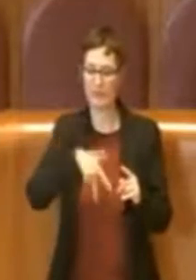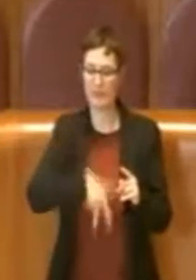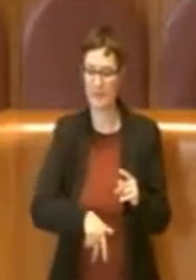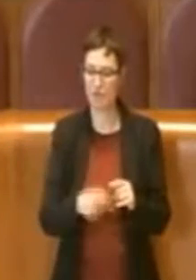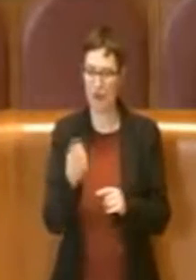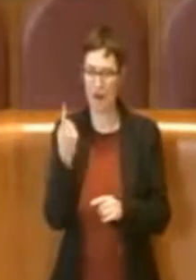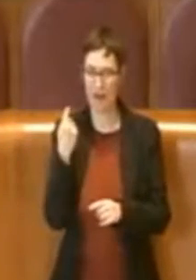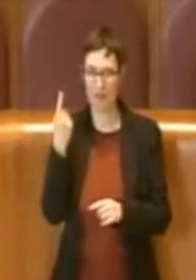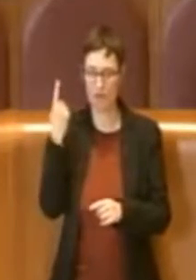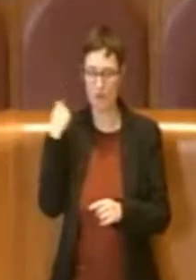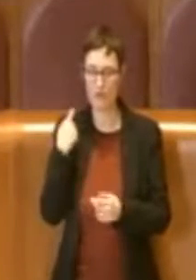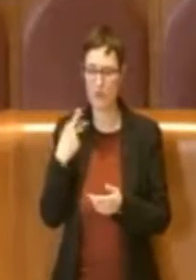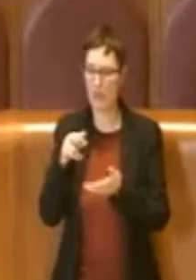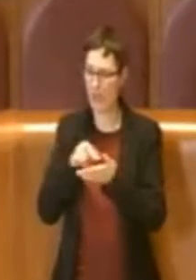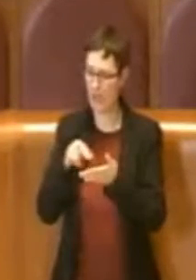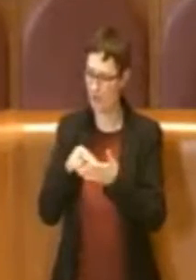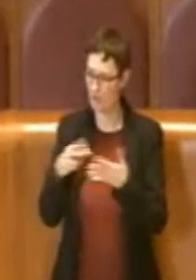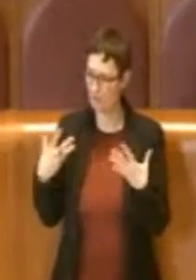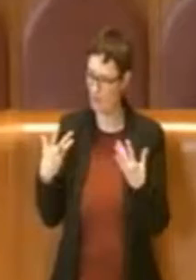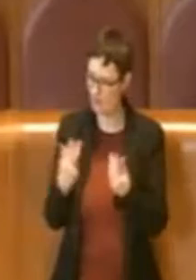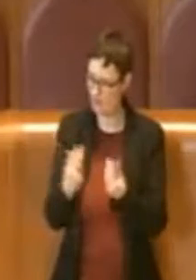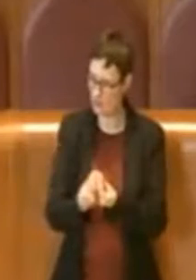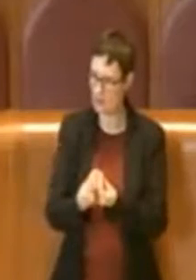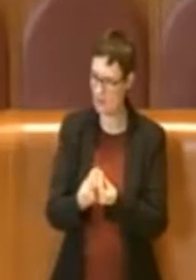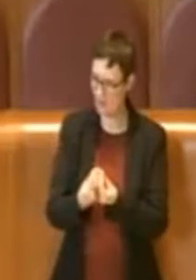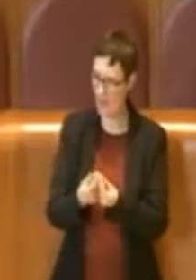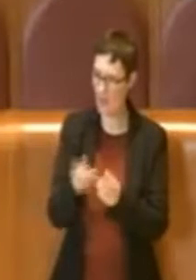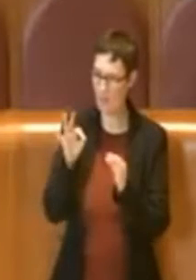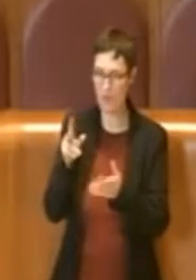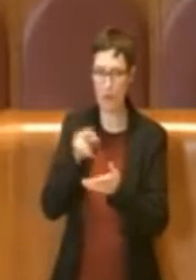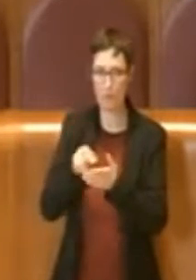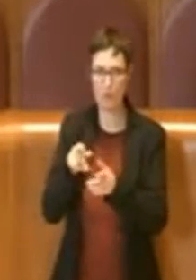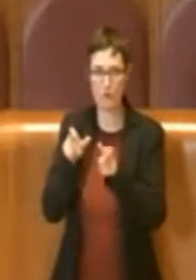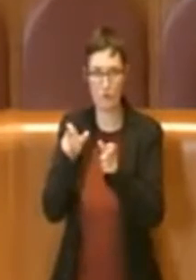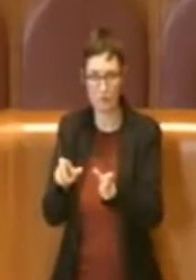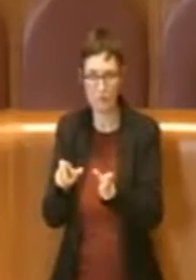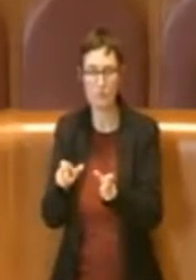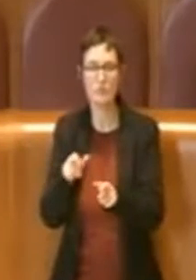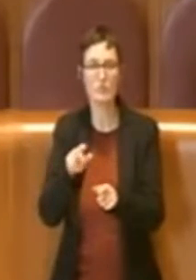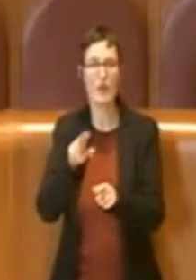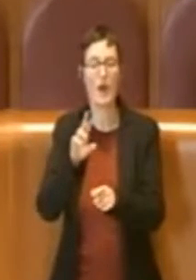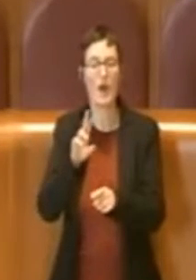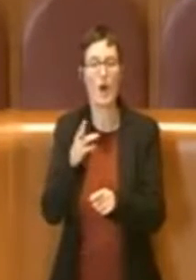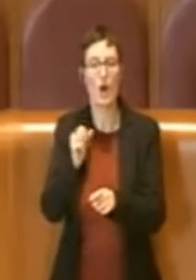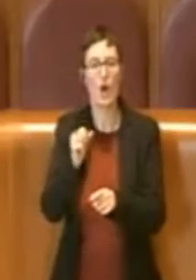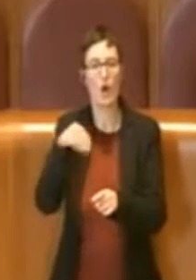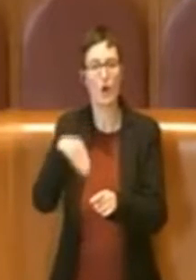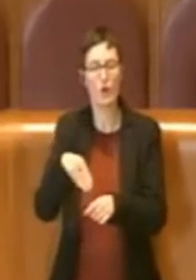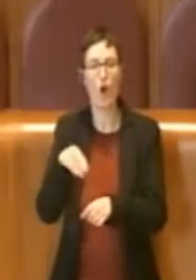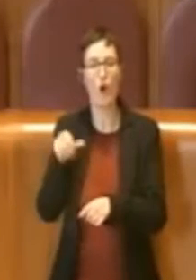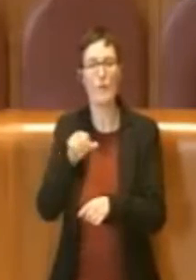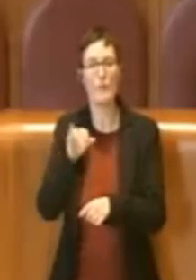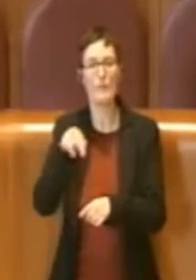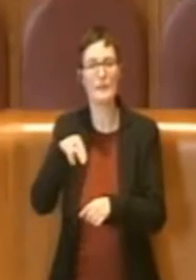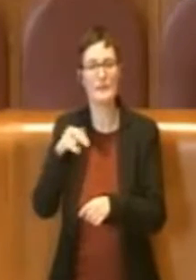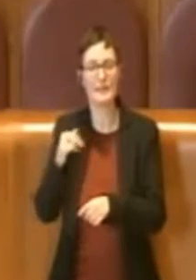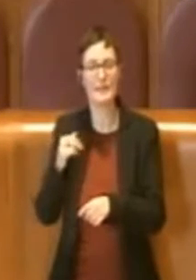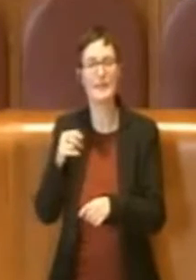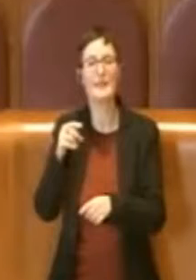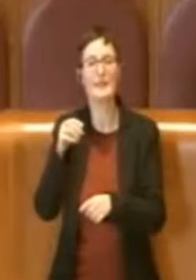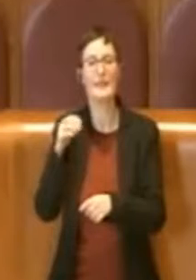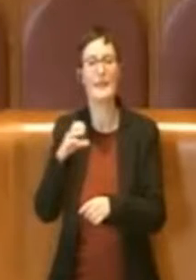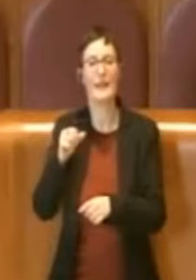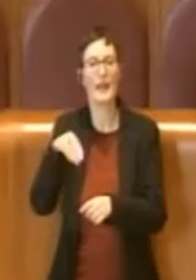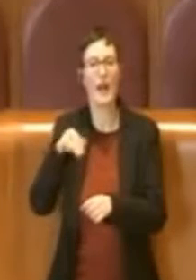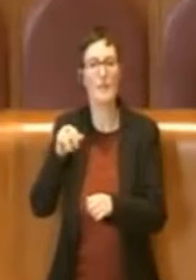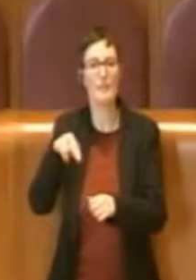appurato con gli uffici dell'ufficio di scopo rom sinti e camminanti che il bando per la chiusura di cassa romano è